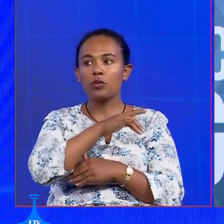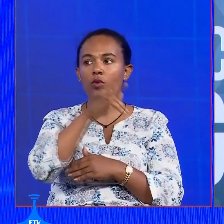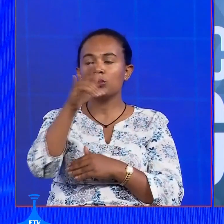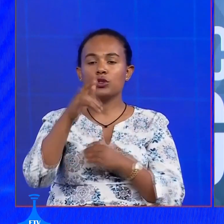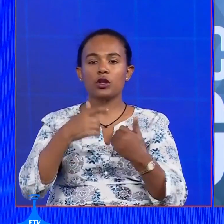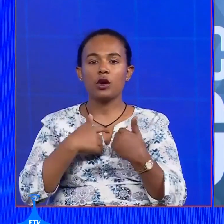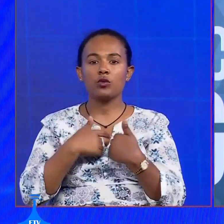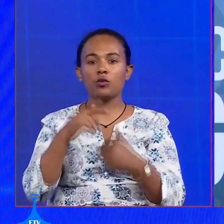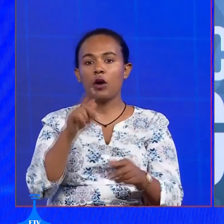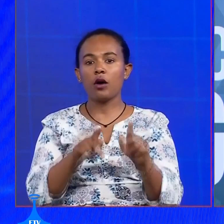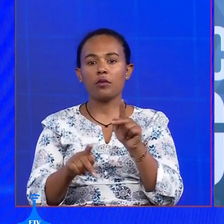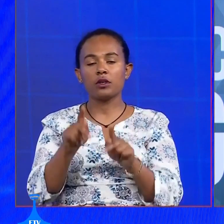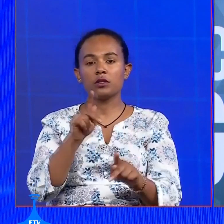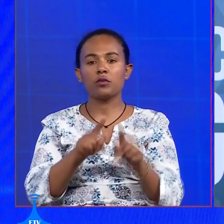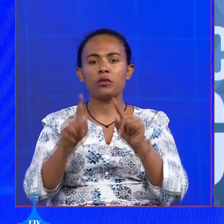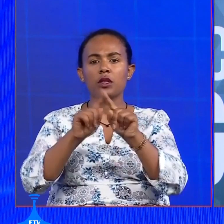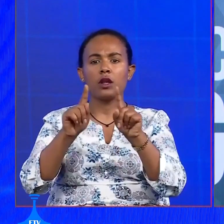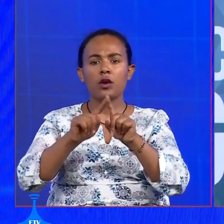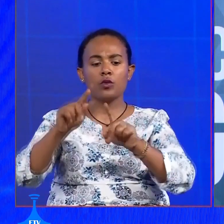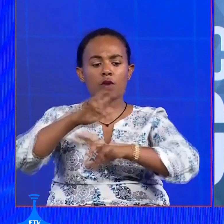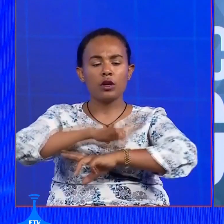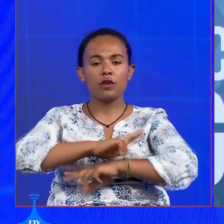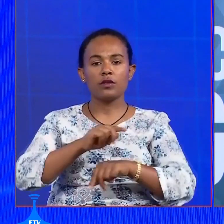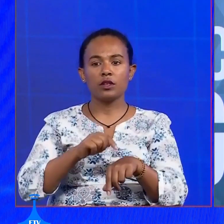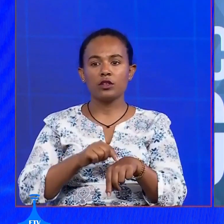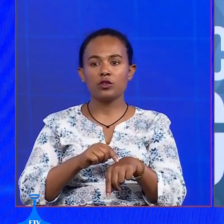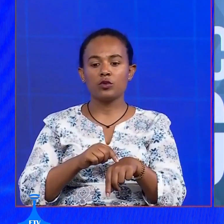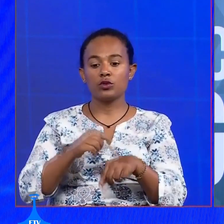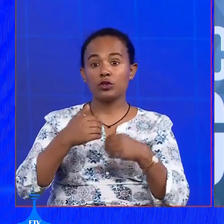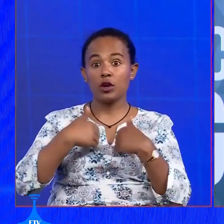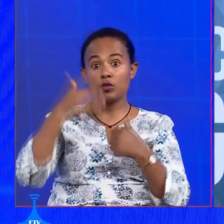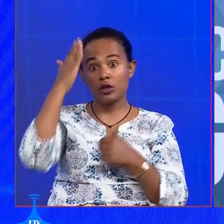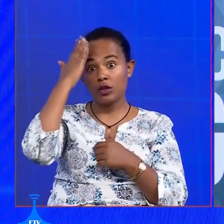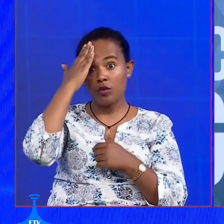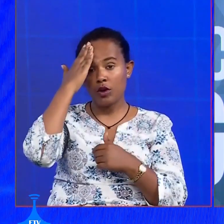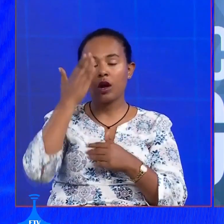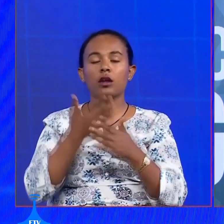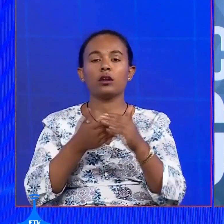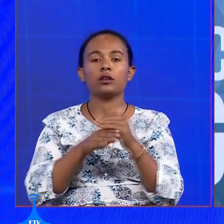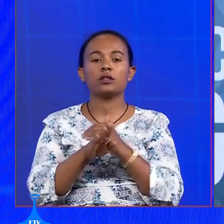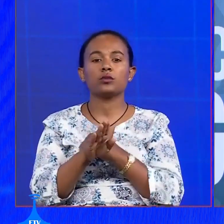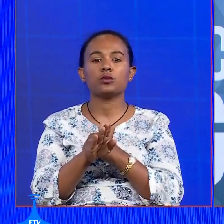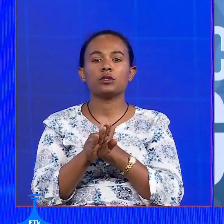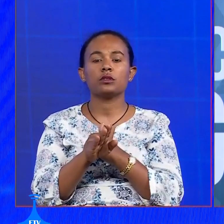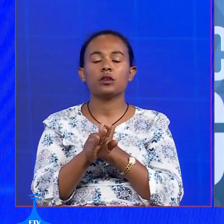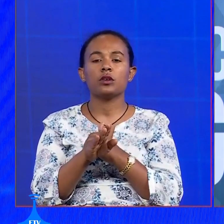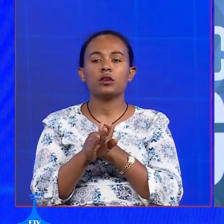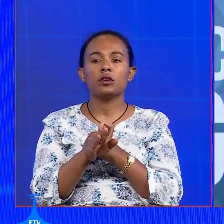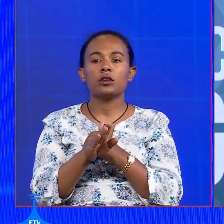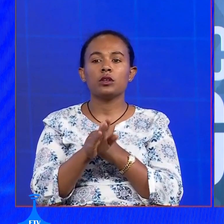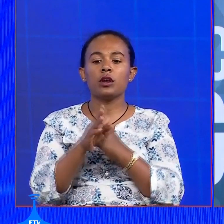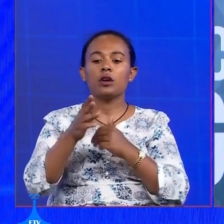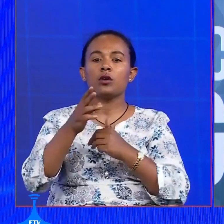የውጭ ማህበረሰብ የተለያዩ የረፍት ጊዜዎች እንዳሉ ይታወቃል ከነዚህም ውስጥ እንግዲህ የዊንተር